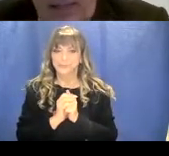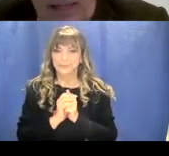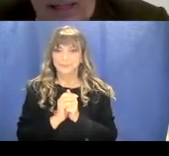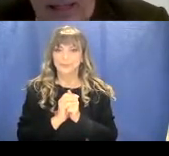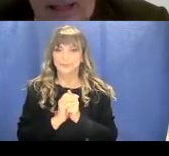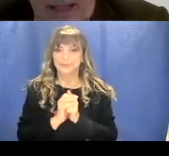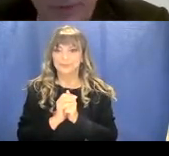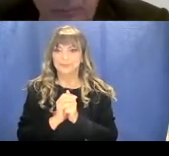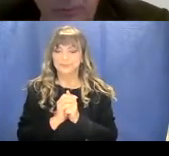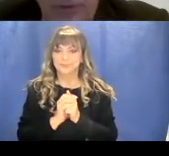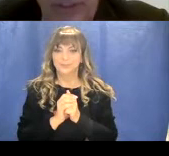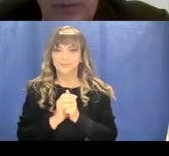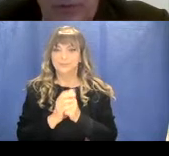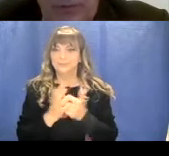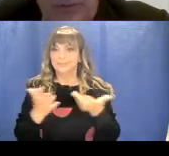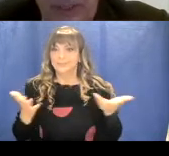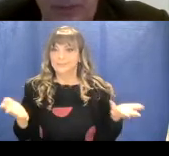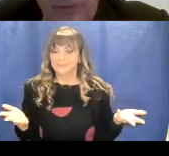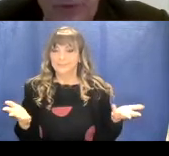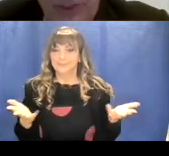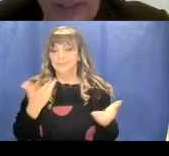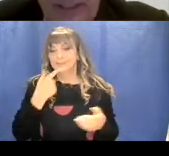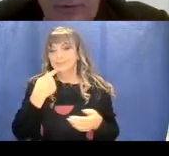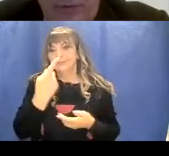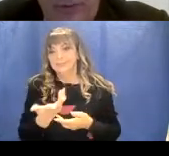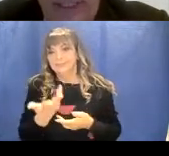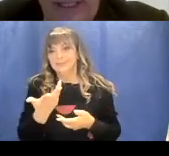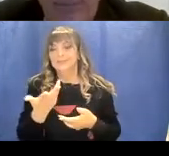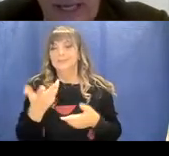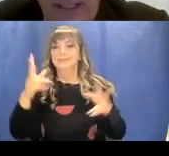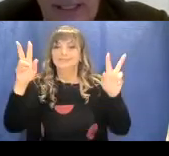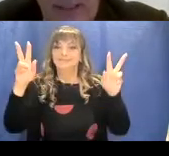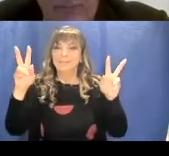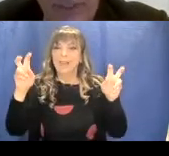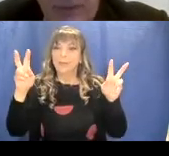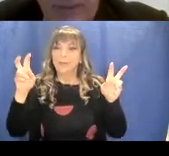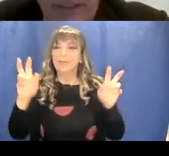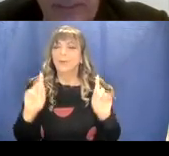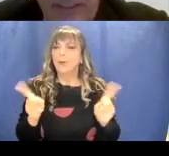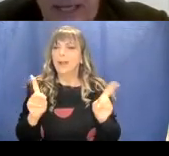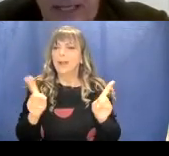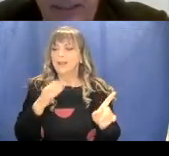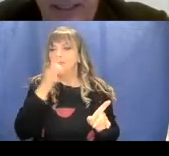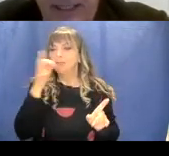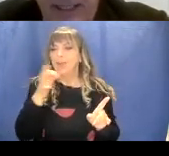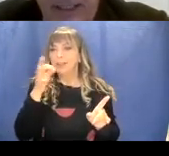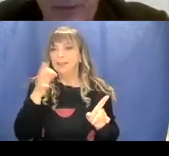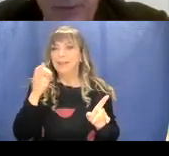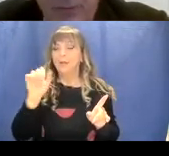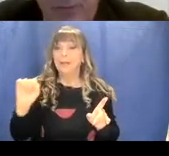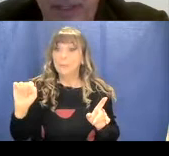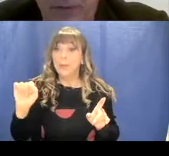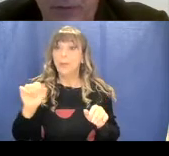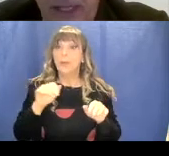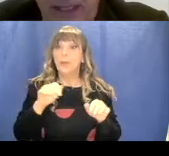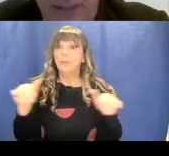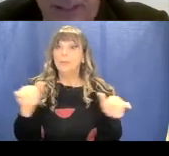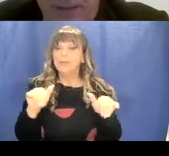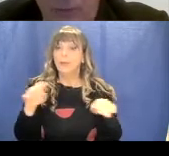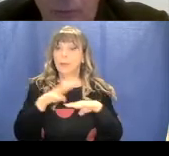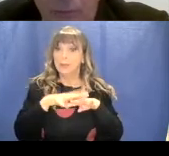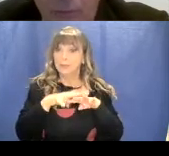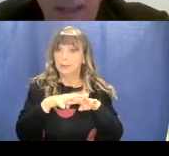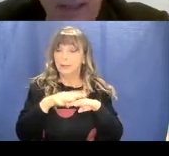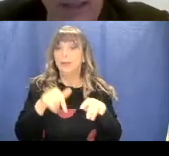a questo punto dico due parole sul giardino di archimede museo per la matematica in questo momento è il